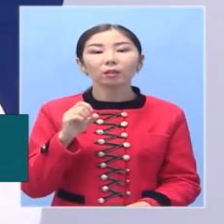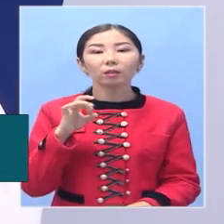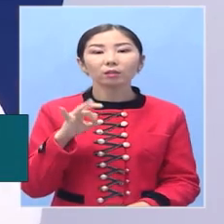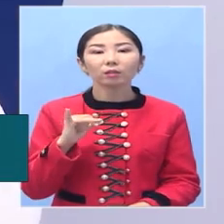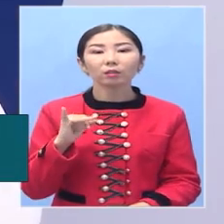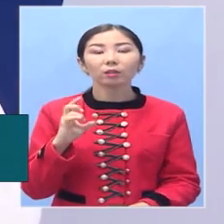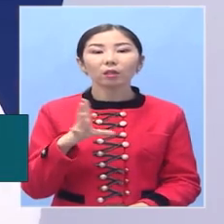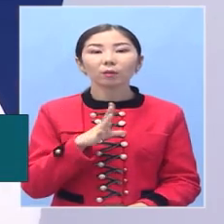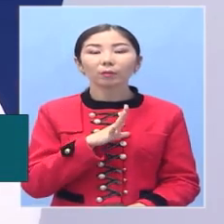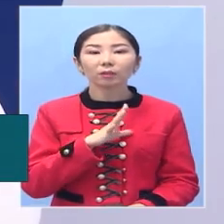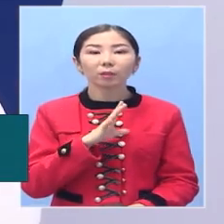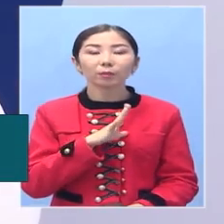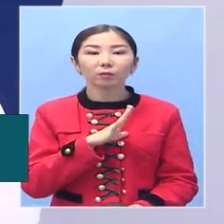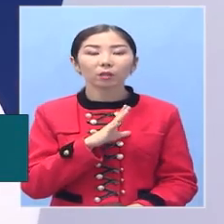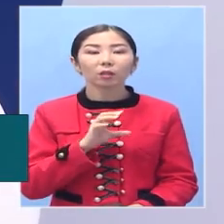Мескемет